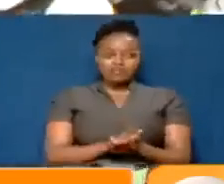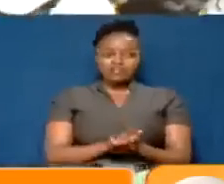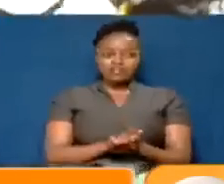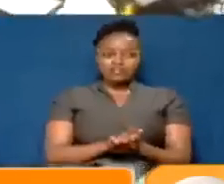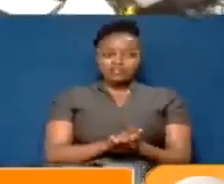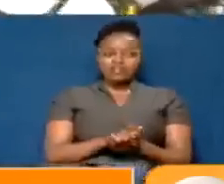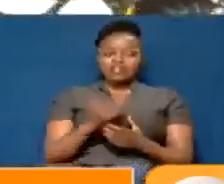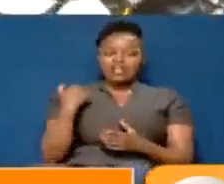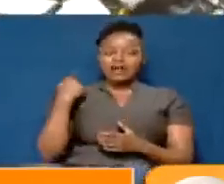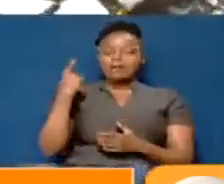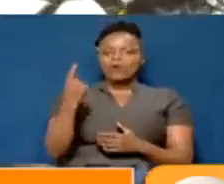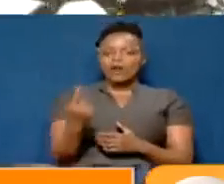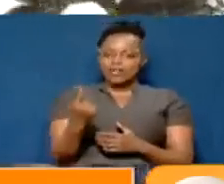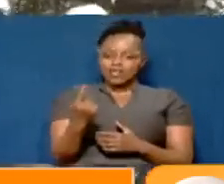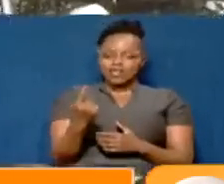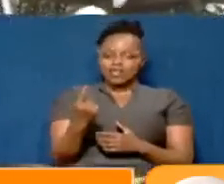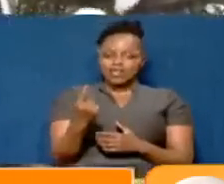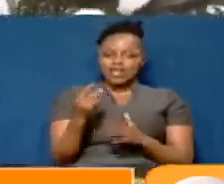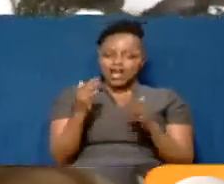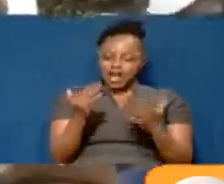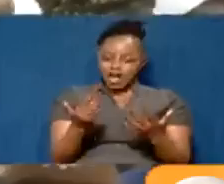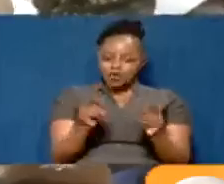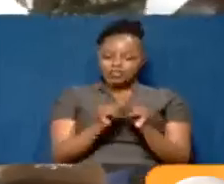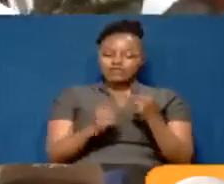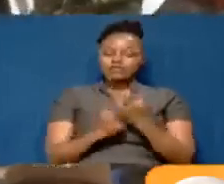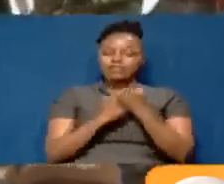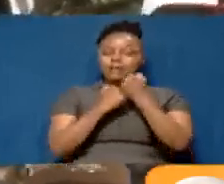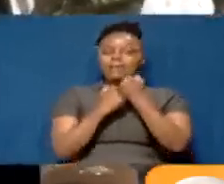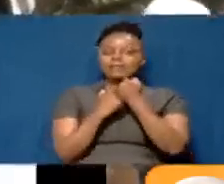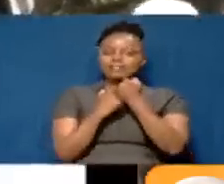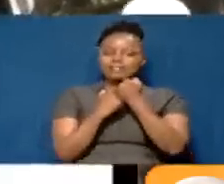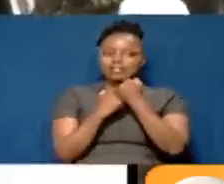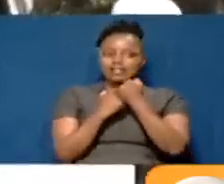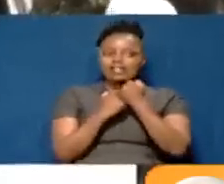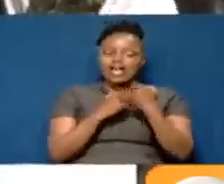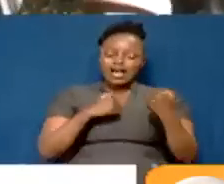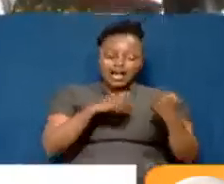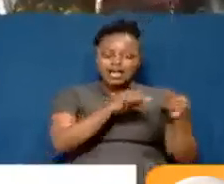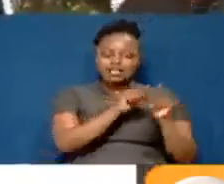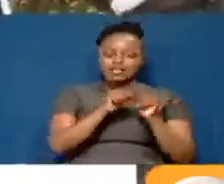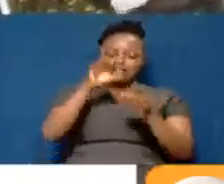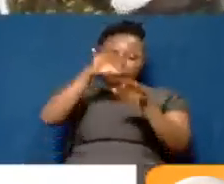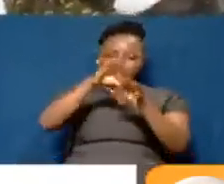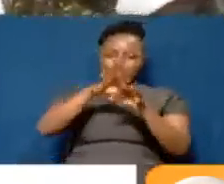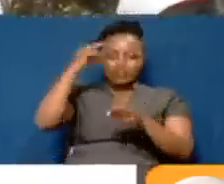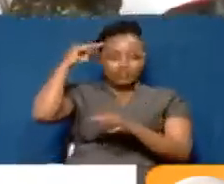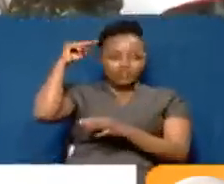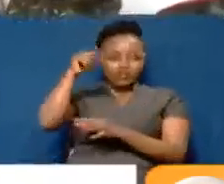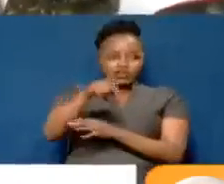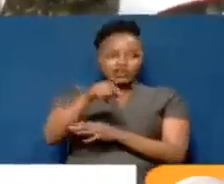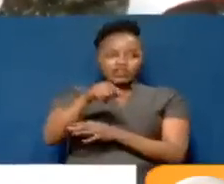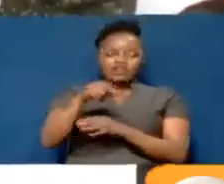ndio number 1. Kukuunga mko toa kuekelea kura